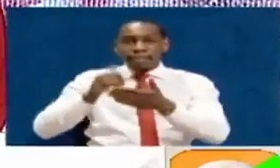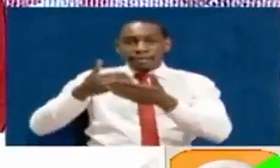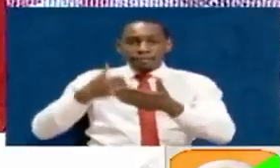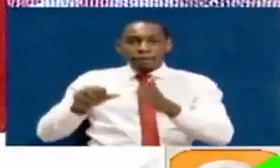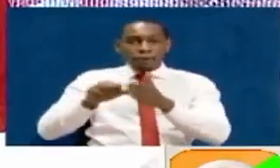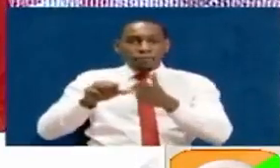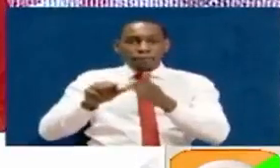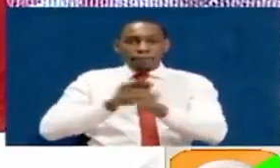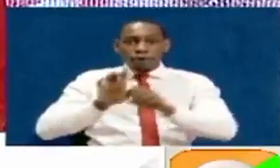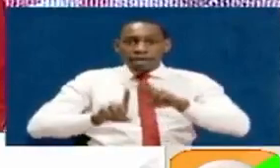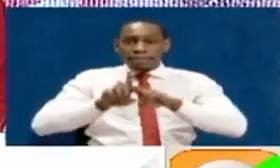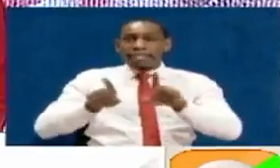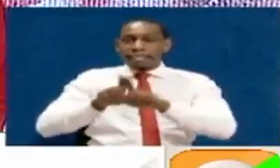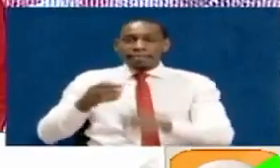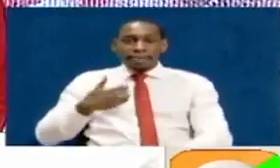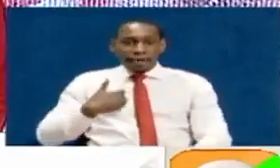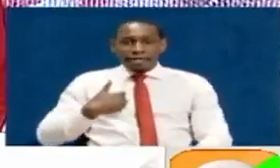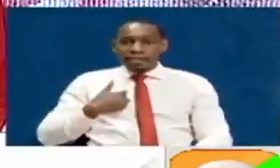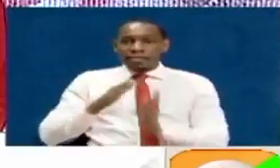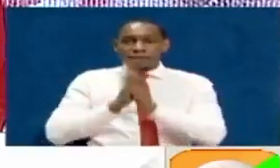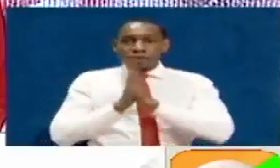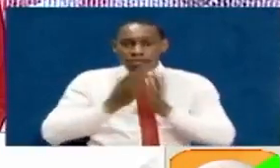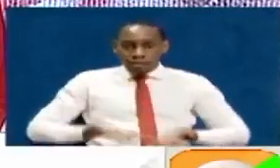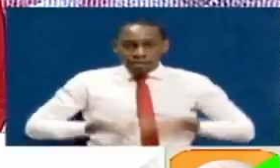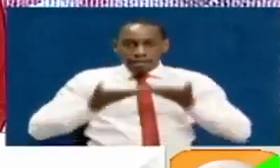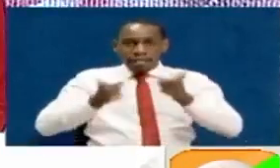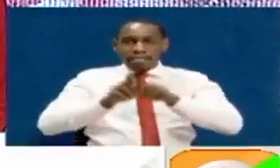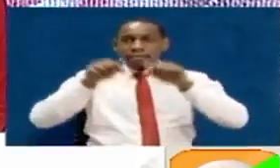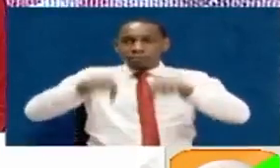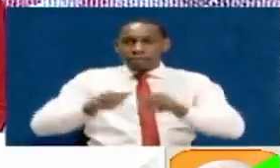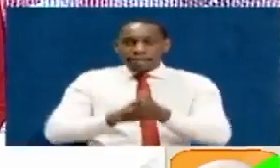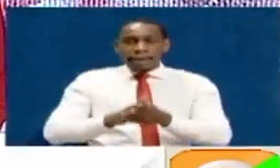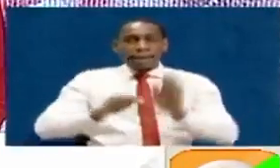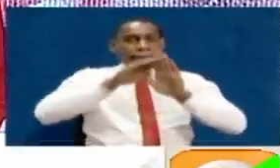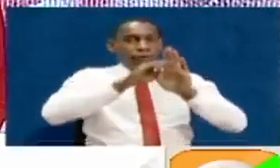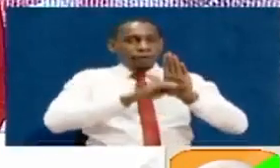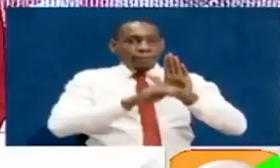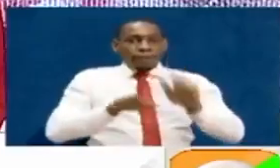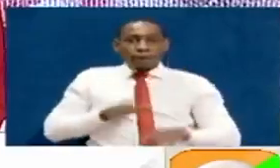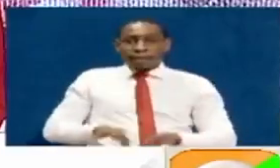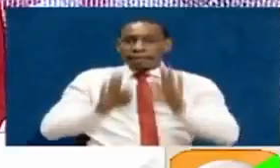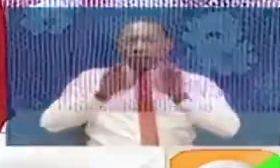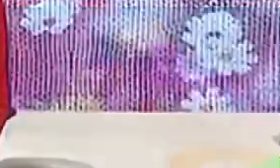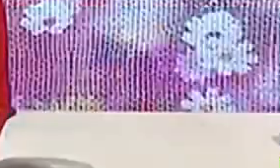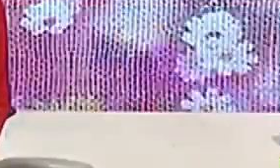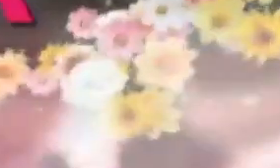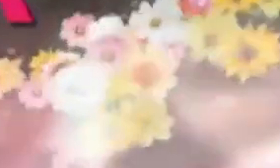kabla ya janga la corona, na nilipata simulizi yake, na hii leo ndiye ambaye anatupambia makala yetu ya mwanamke